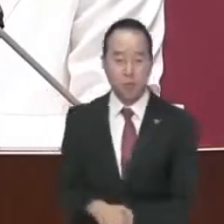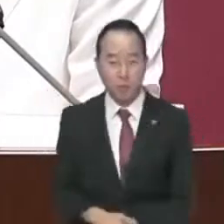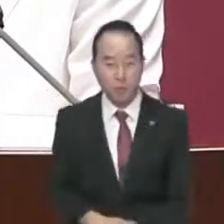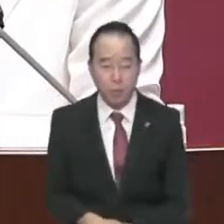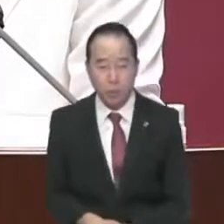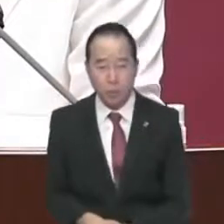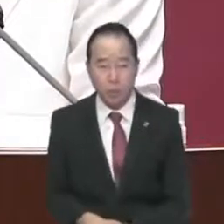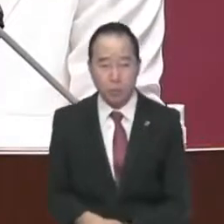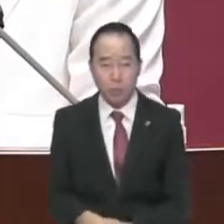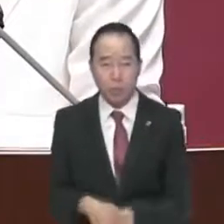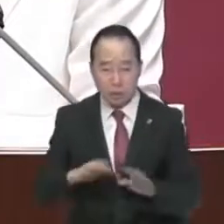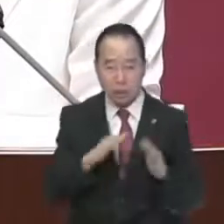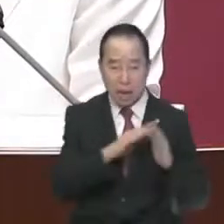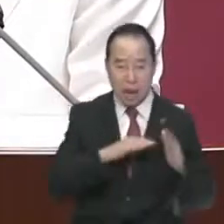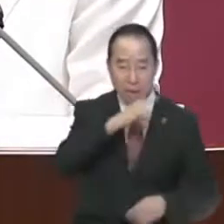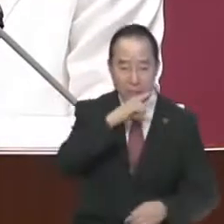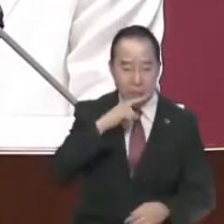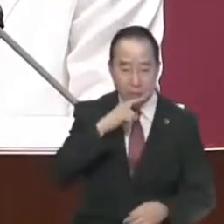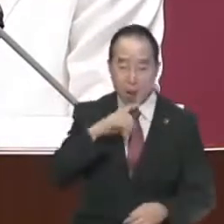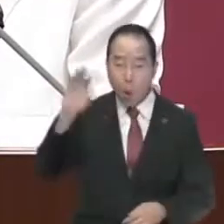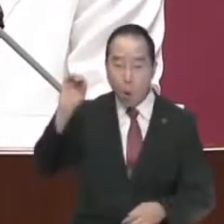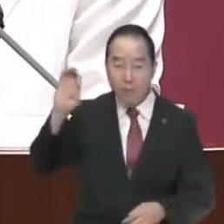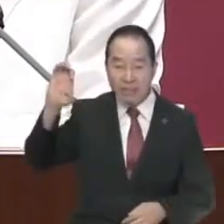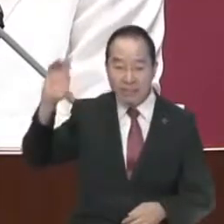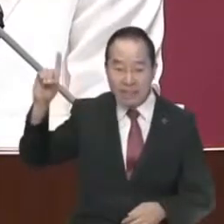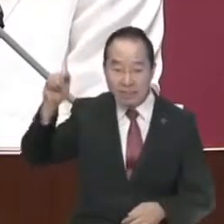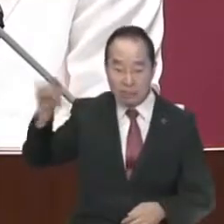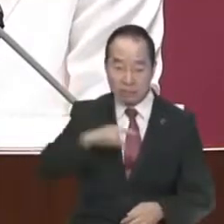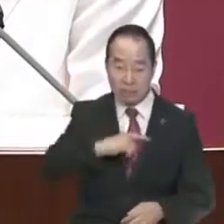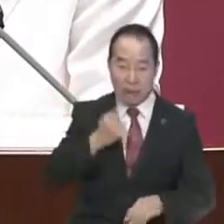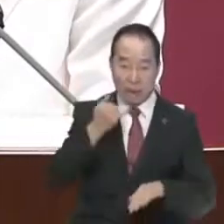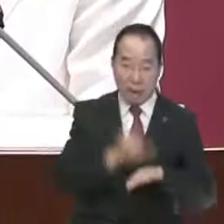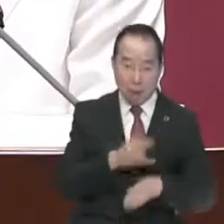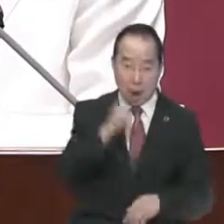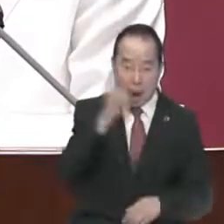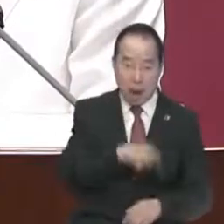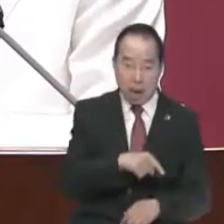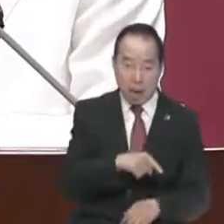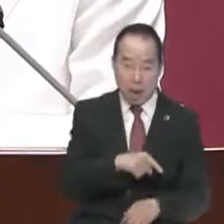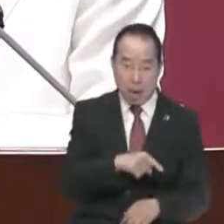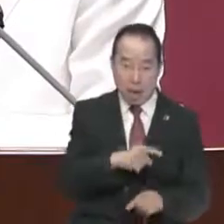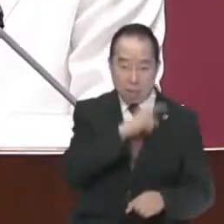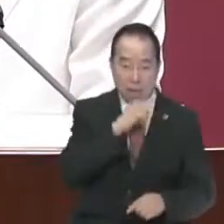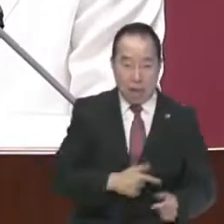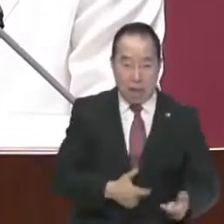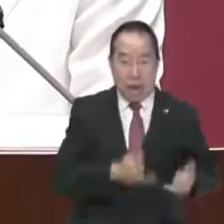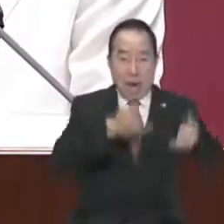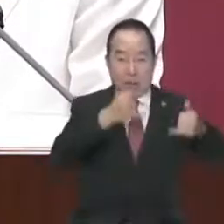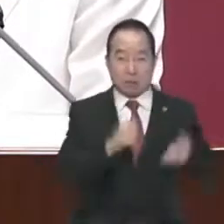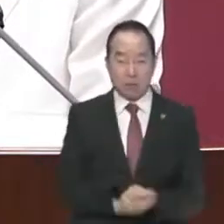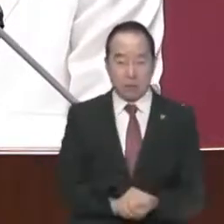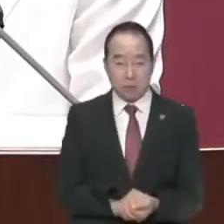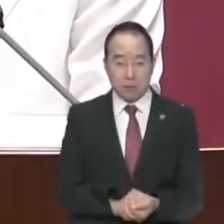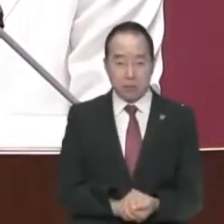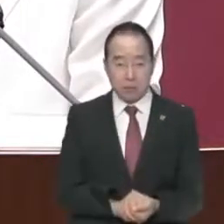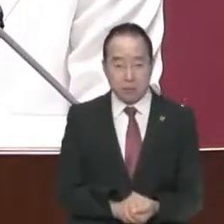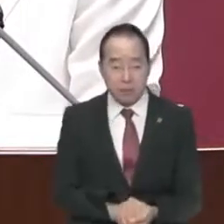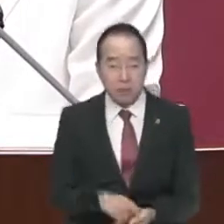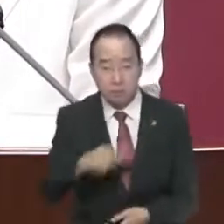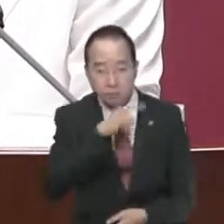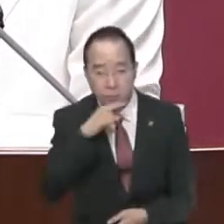때 가계빚은 OECD 최악의 수준에 이르러서 폭발 직전에 이르렀습니다. 4차 추경 7.5조 국초 발행, GDP 대비 부채